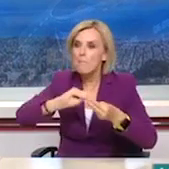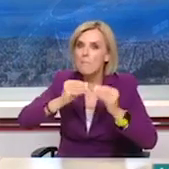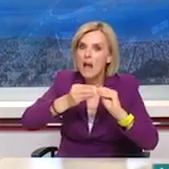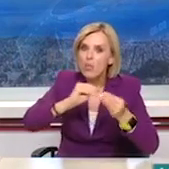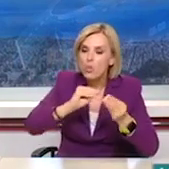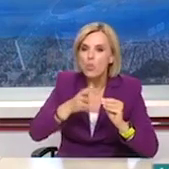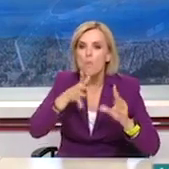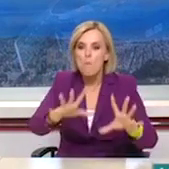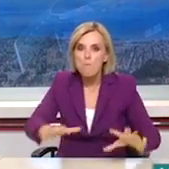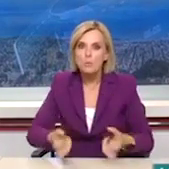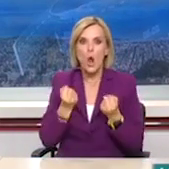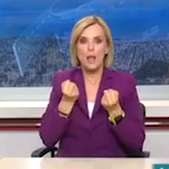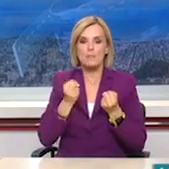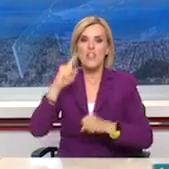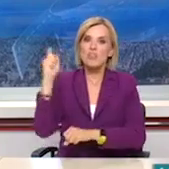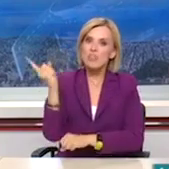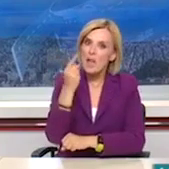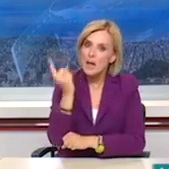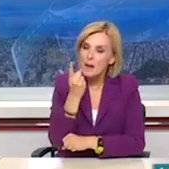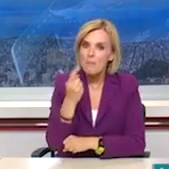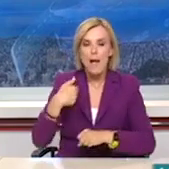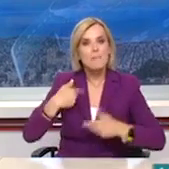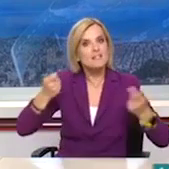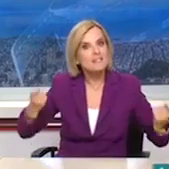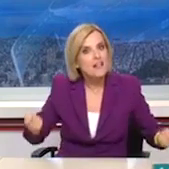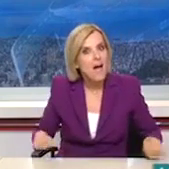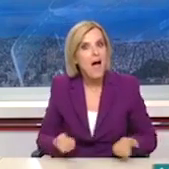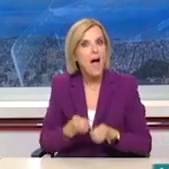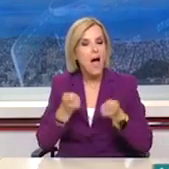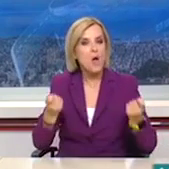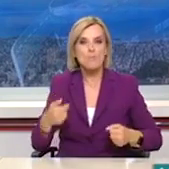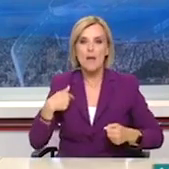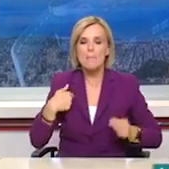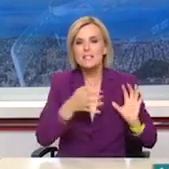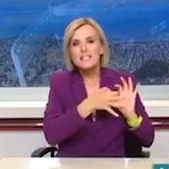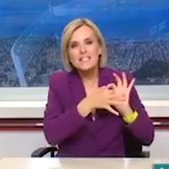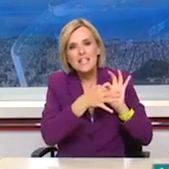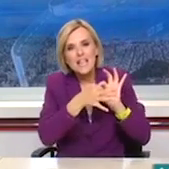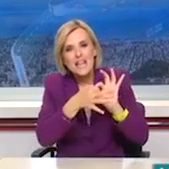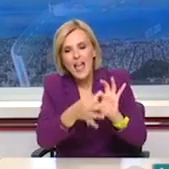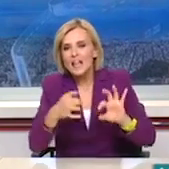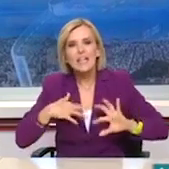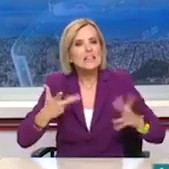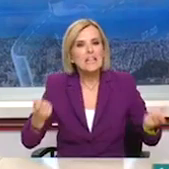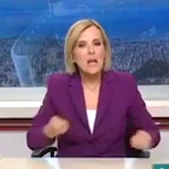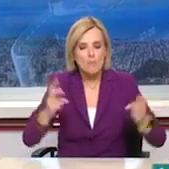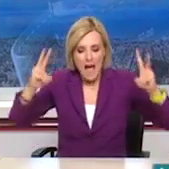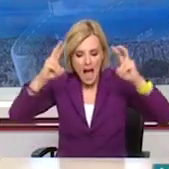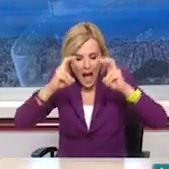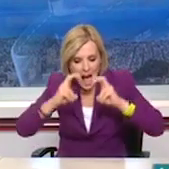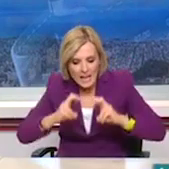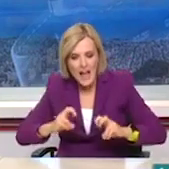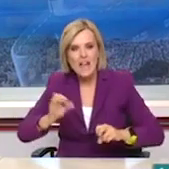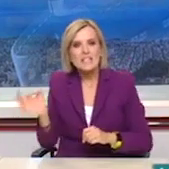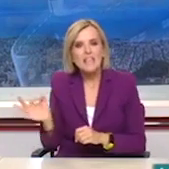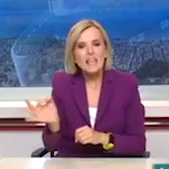και θεραπείας. Ήδη γίνεται. Εμείς συνεχίζουμε να αναλύουμε τα δεδομένα για τον ιό, για τις νοσηλίες, για την έκβασή